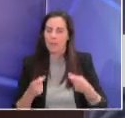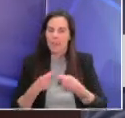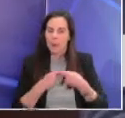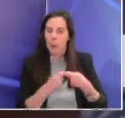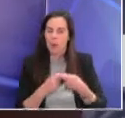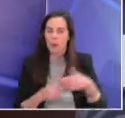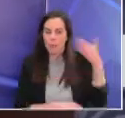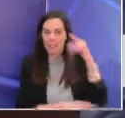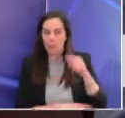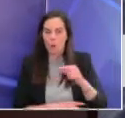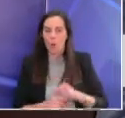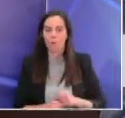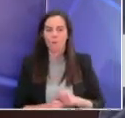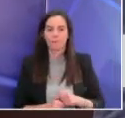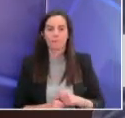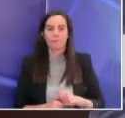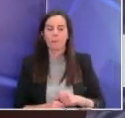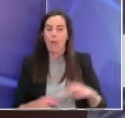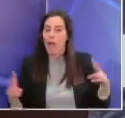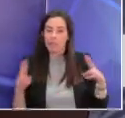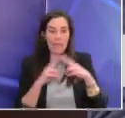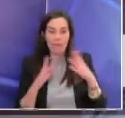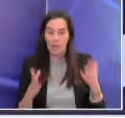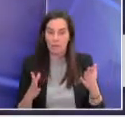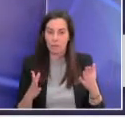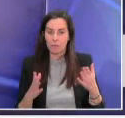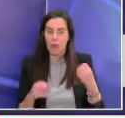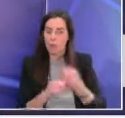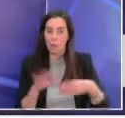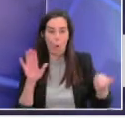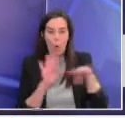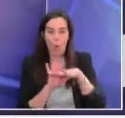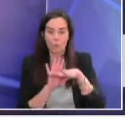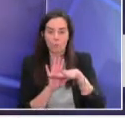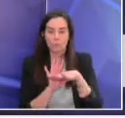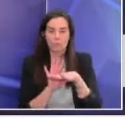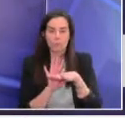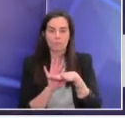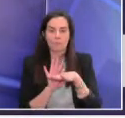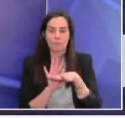ארגונים, מדינות וכל מיני כאלה. הצרפתים יצרו חוק שהוא